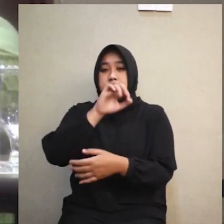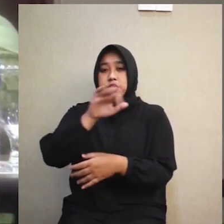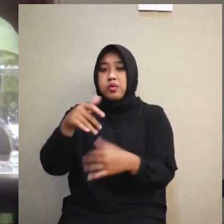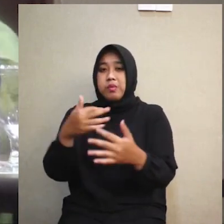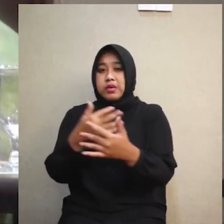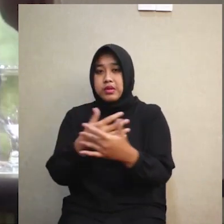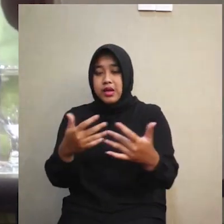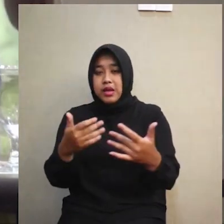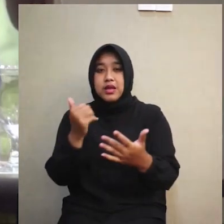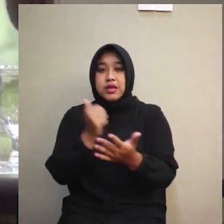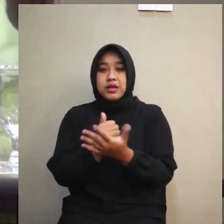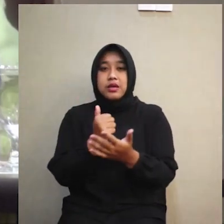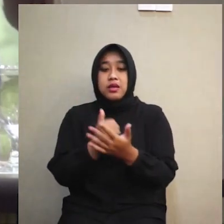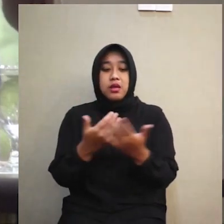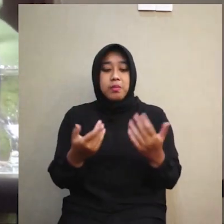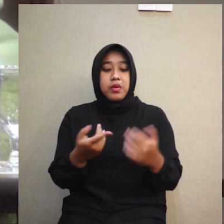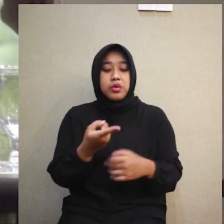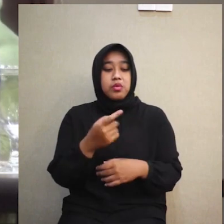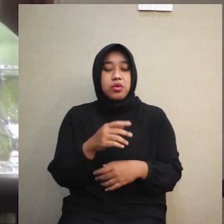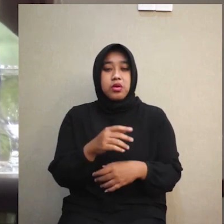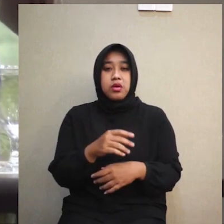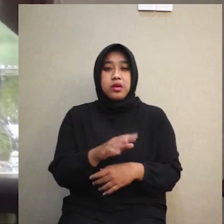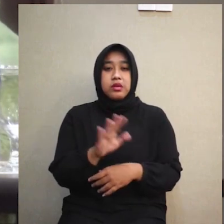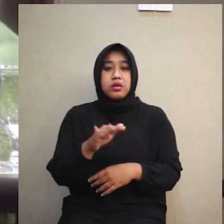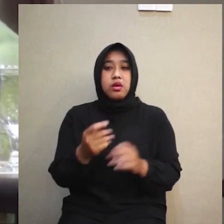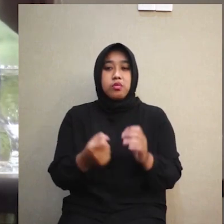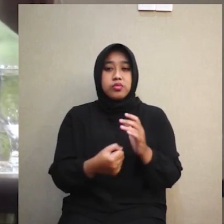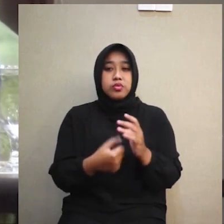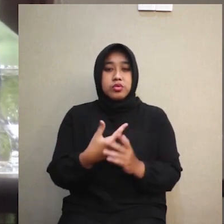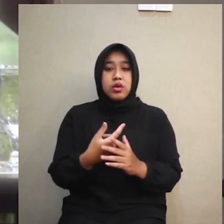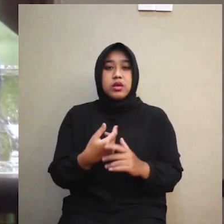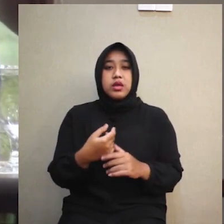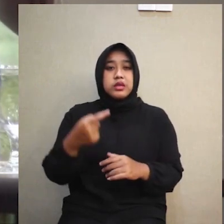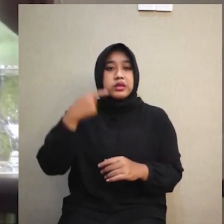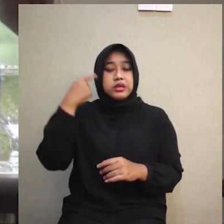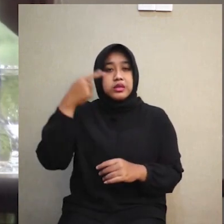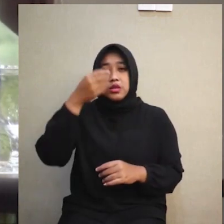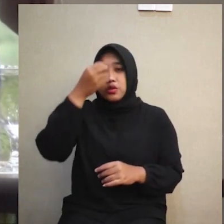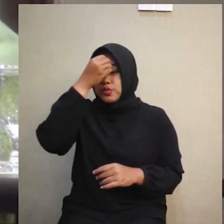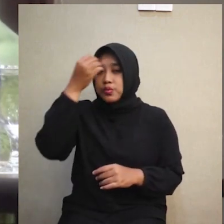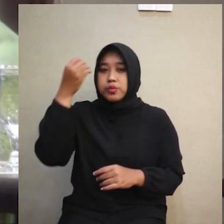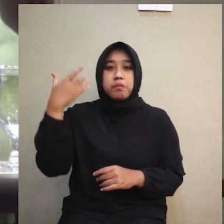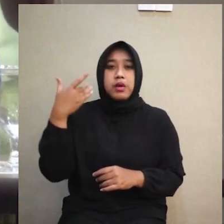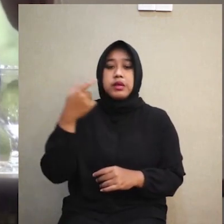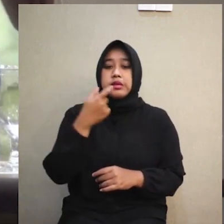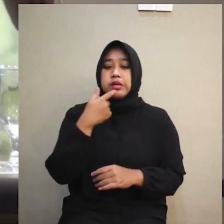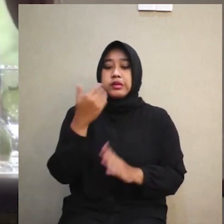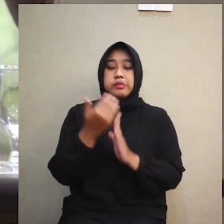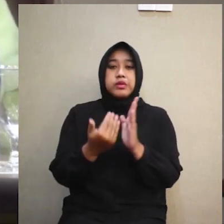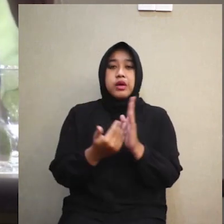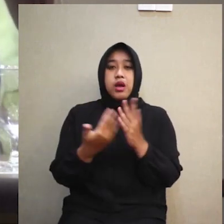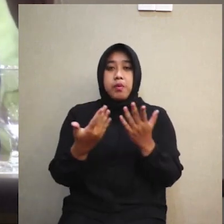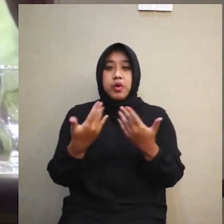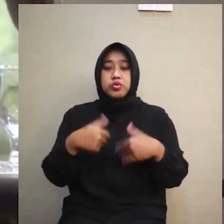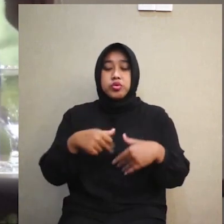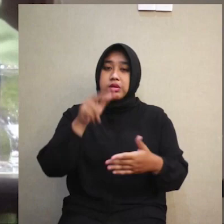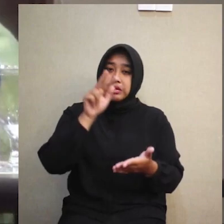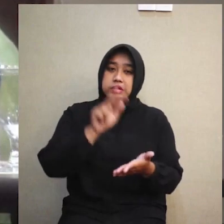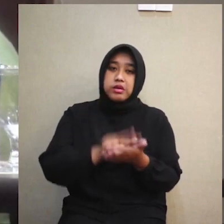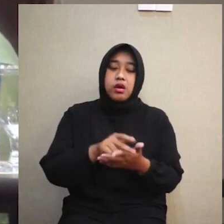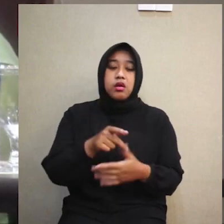ternyata itu tidak terjadi juga dan sering lupa kebijakan apa yang sudah disahkan